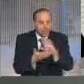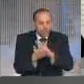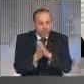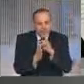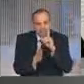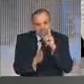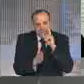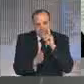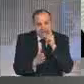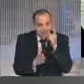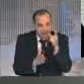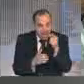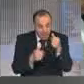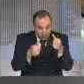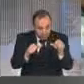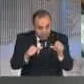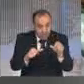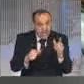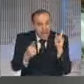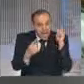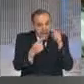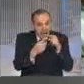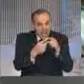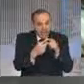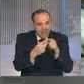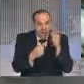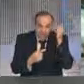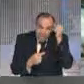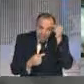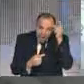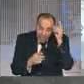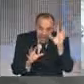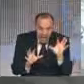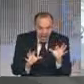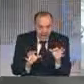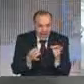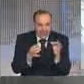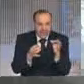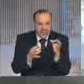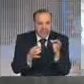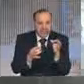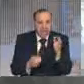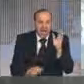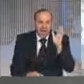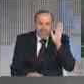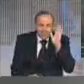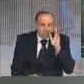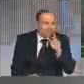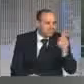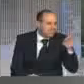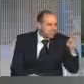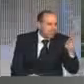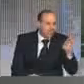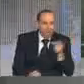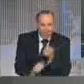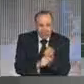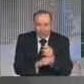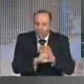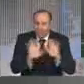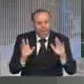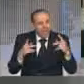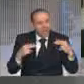نساء ورياده على ارسائه بهدف ترسيخ ثقافه الكشف عن مقاصد ايديولوجيا العنف وتجاوز وقائعها